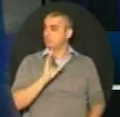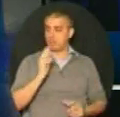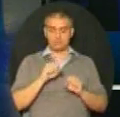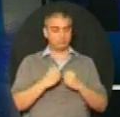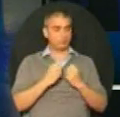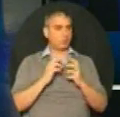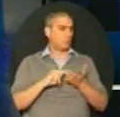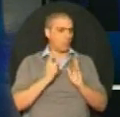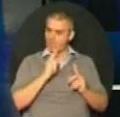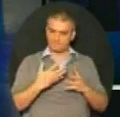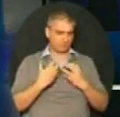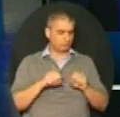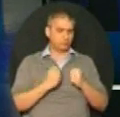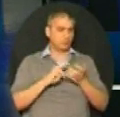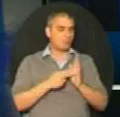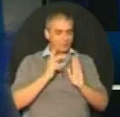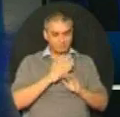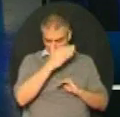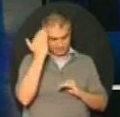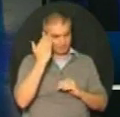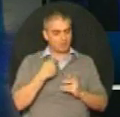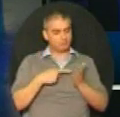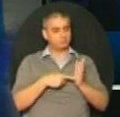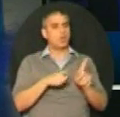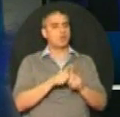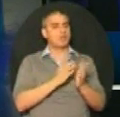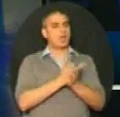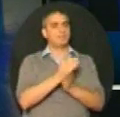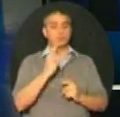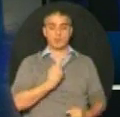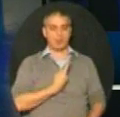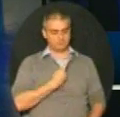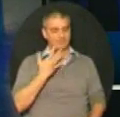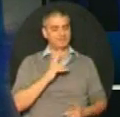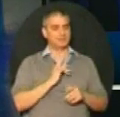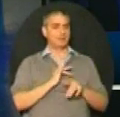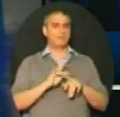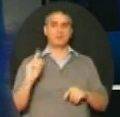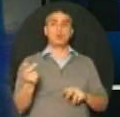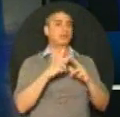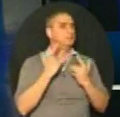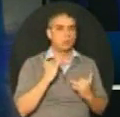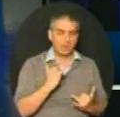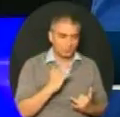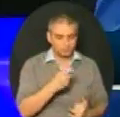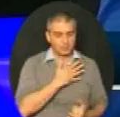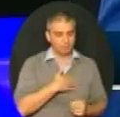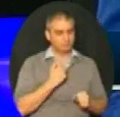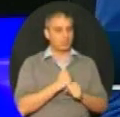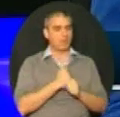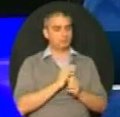משבר פוליטי. לא חייב משבר פוליטי. מספיק להיות, מספיק לשדר את אותה אמינות כלפי עצמך ותהיה זמין לציבור. באיזה מובן? כשאתה רוצה